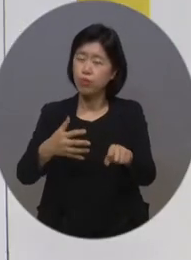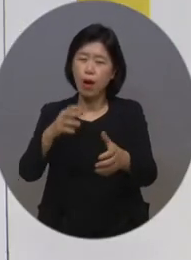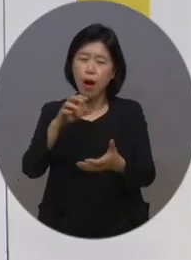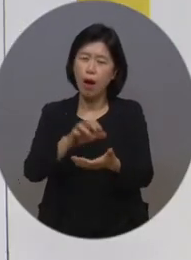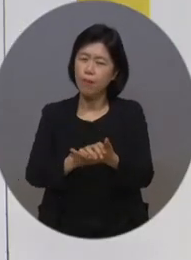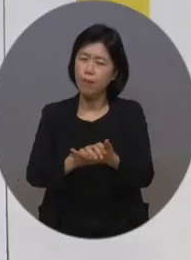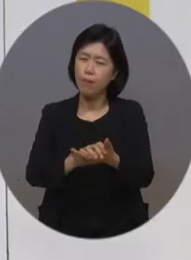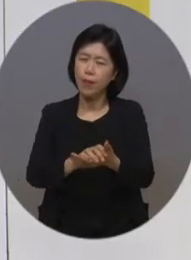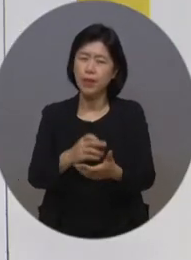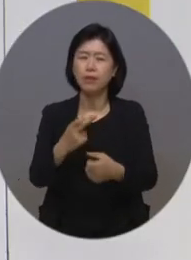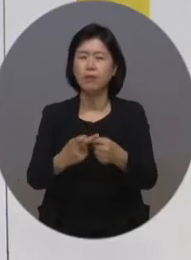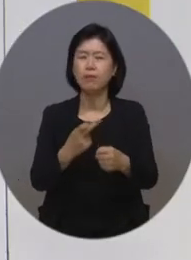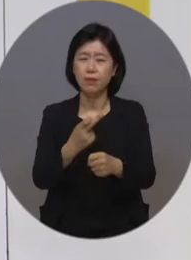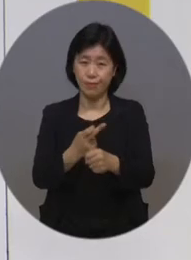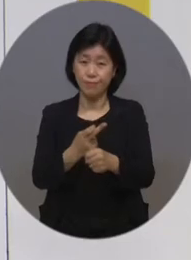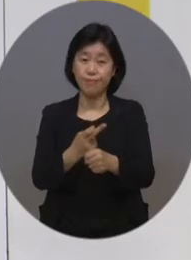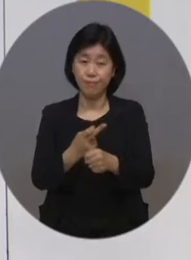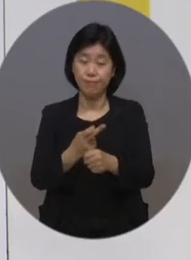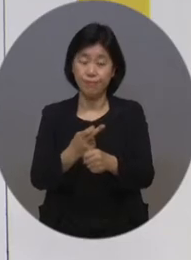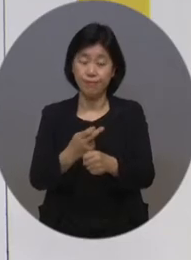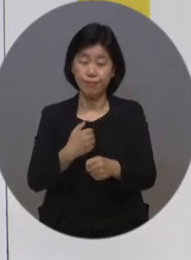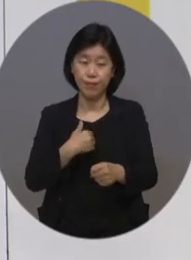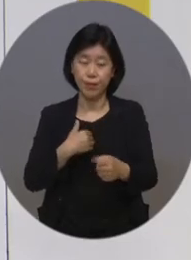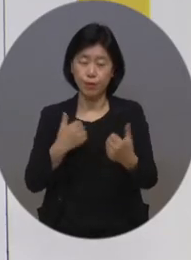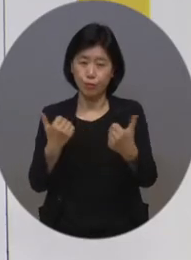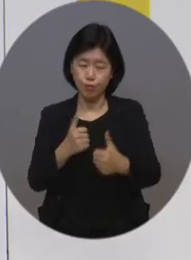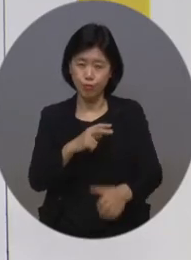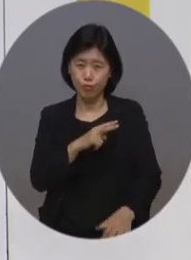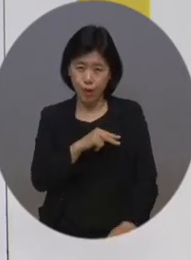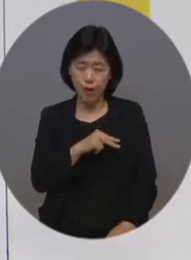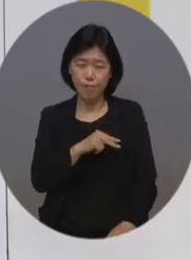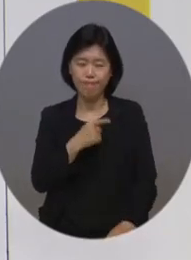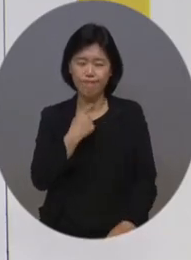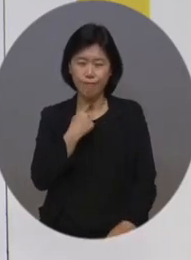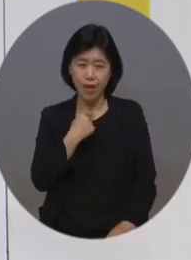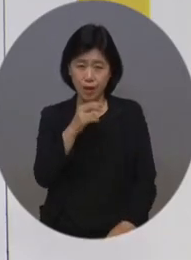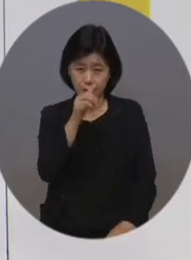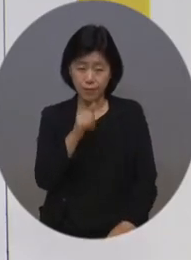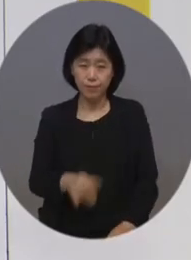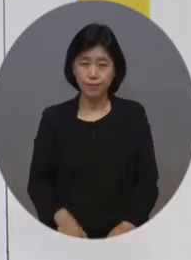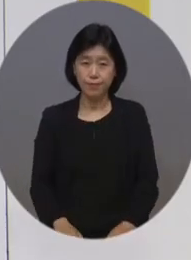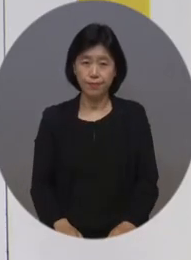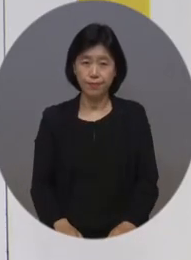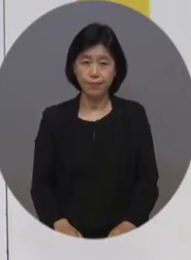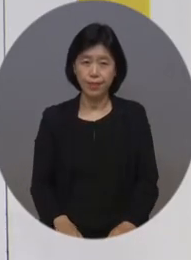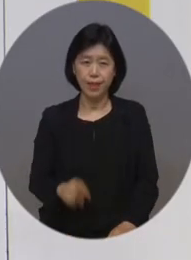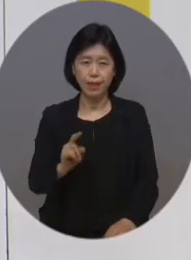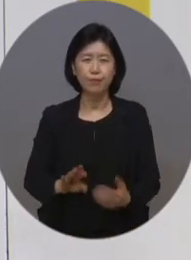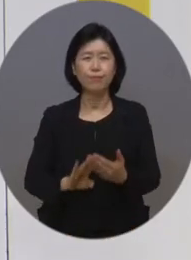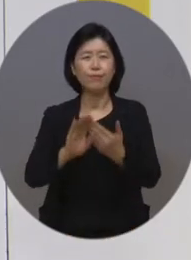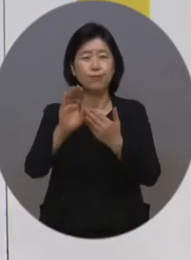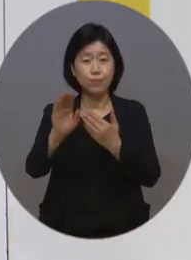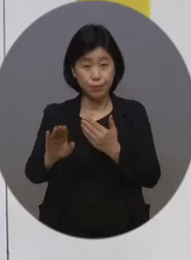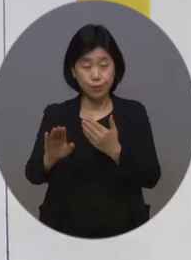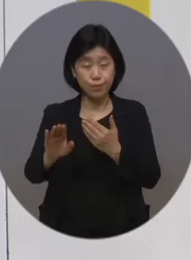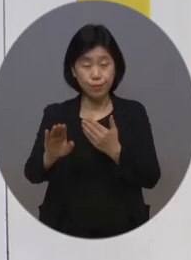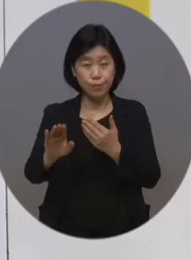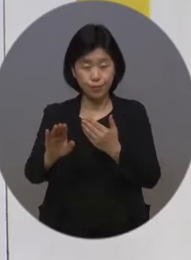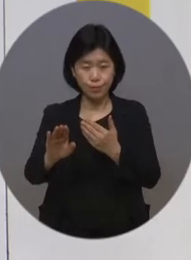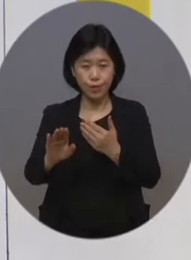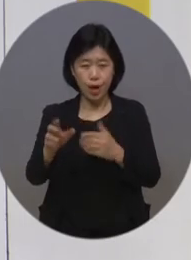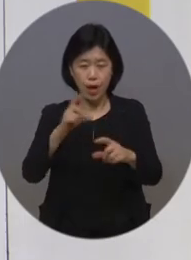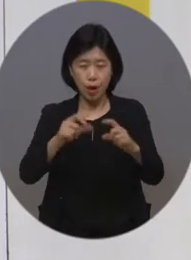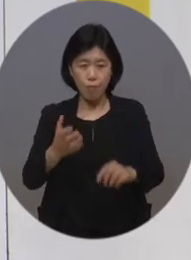그동안의 소신을 펼치고 4 성과를 보여줘야 된다고 생각을 하고요 그 다음은 업그레이드 하든지 4 내려